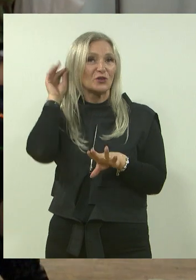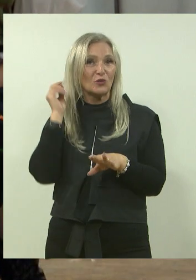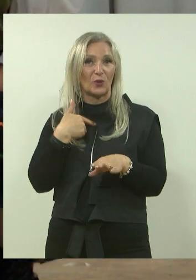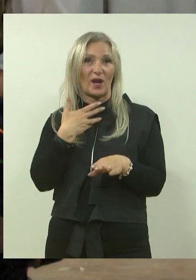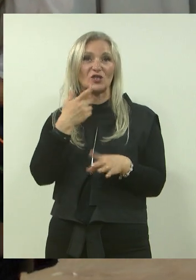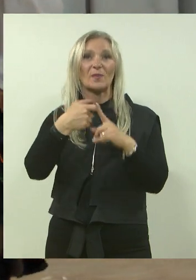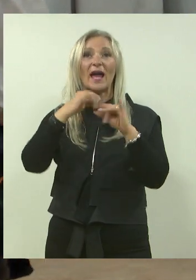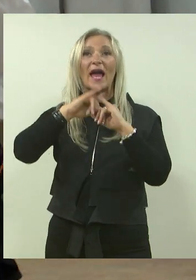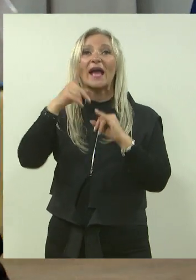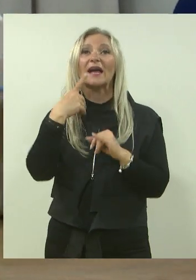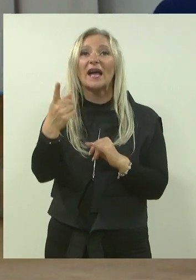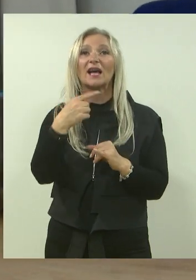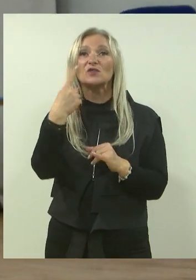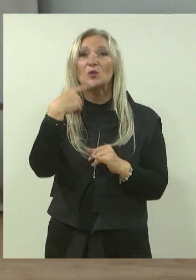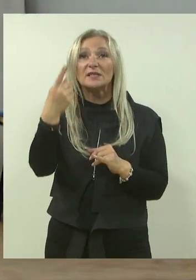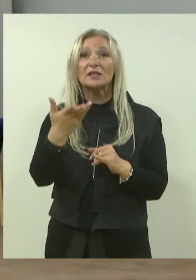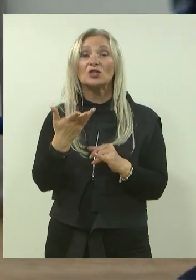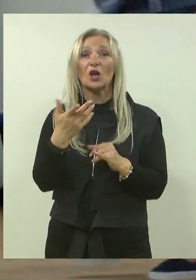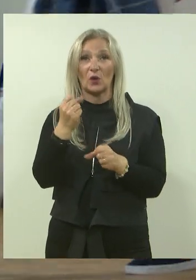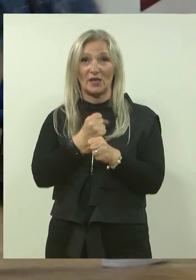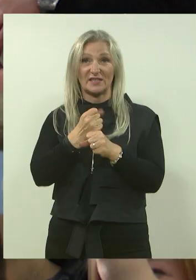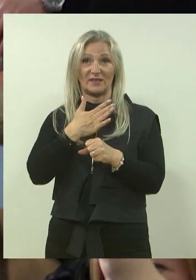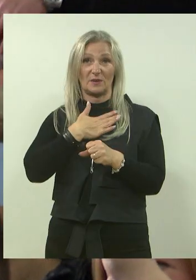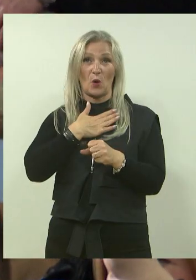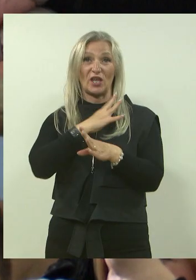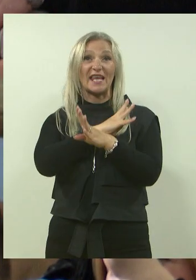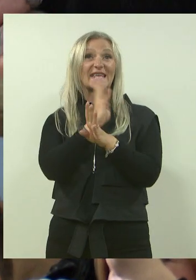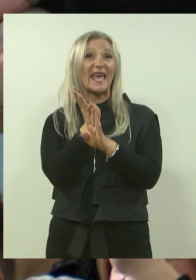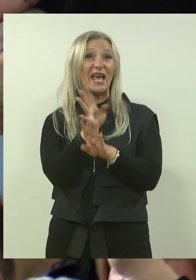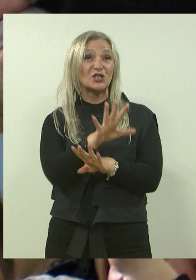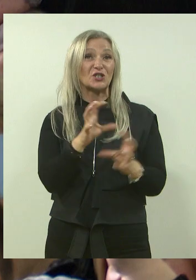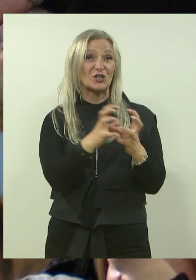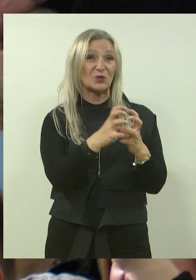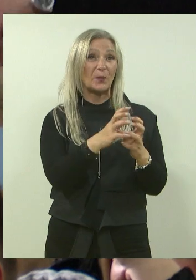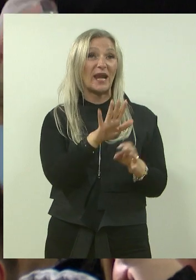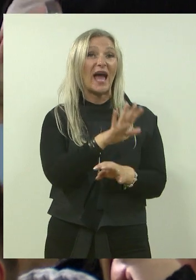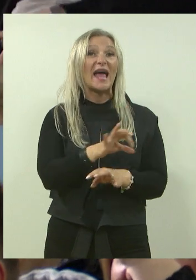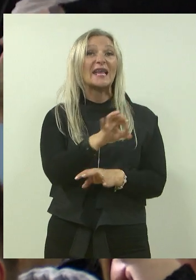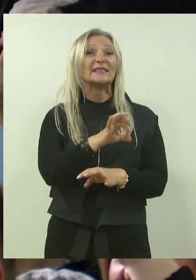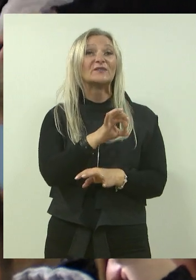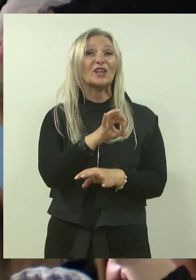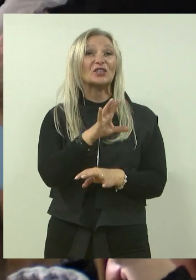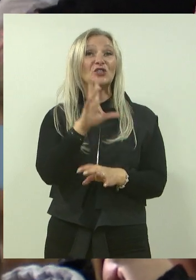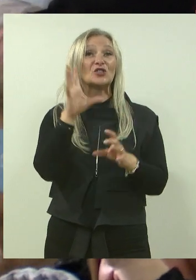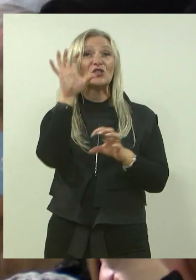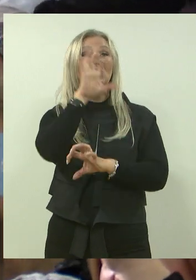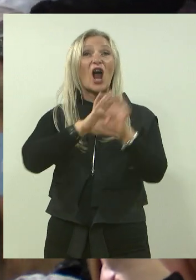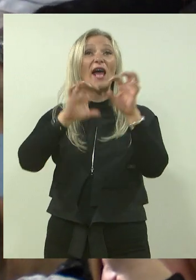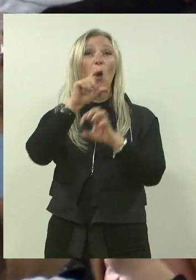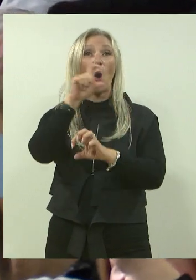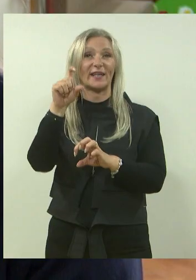našem kajkavskom izričaju u izvedbi mojih ježića iz dječjeg vrtića Čarolija. Pa nema puno smotra,